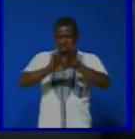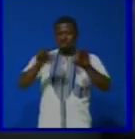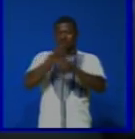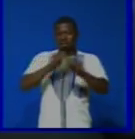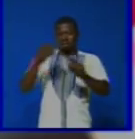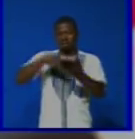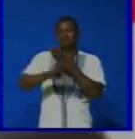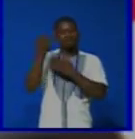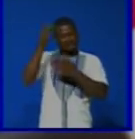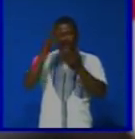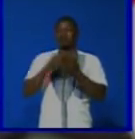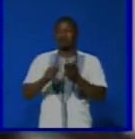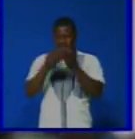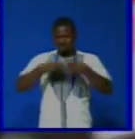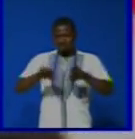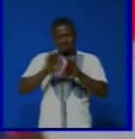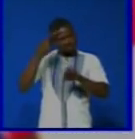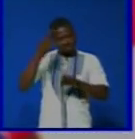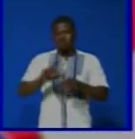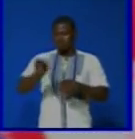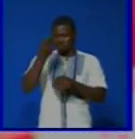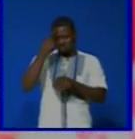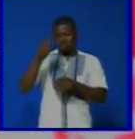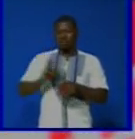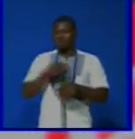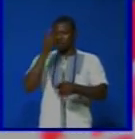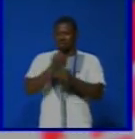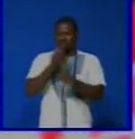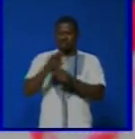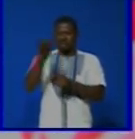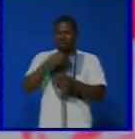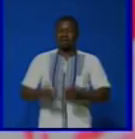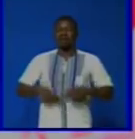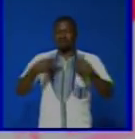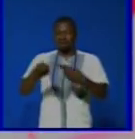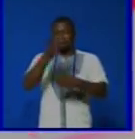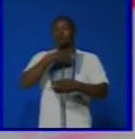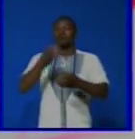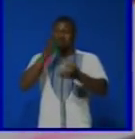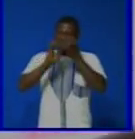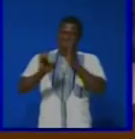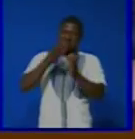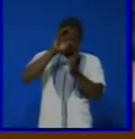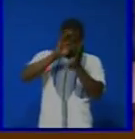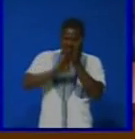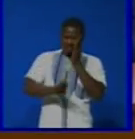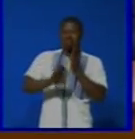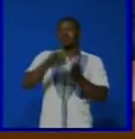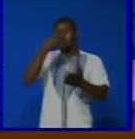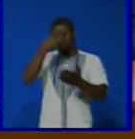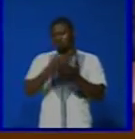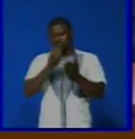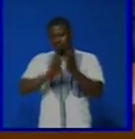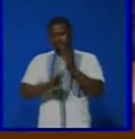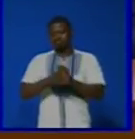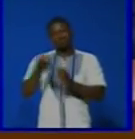est important pour les gouvernements que nous travaillons à rendre ces communications abordables, accessibles à tous les Africains. Une